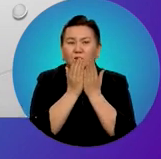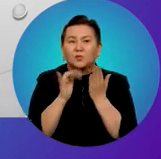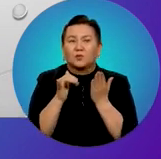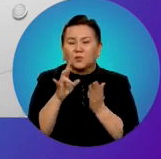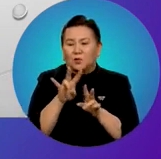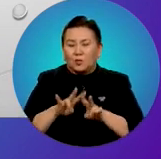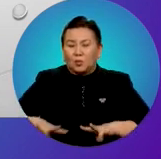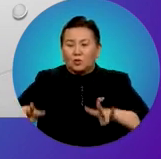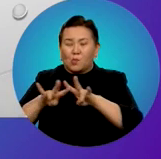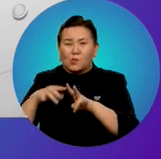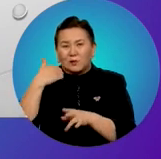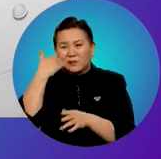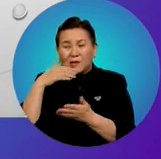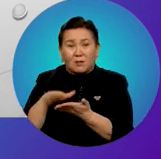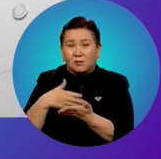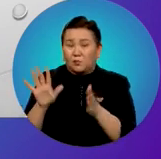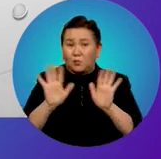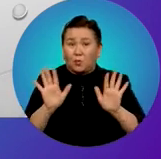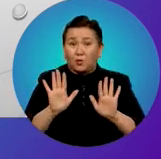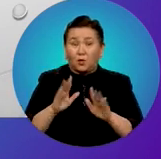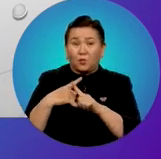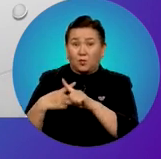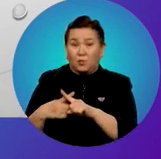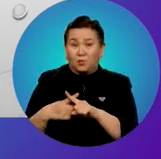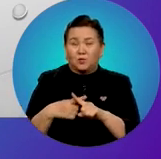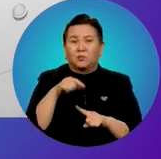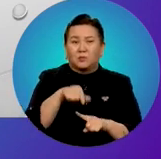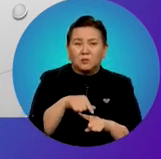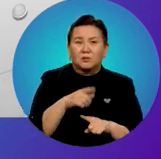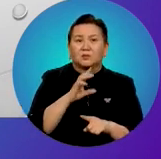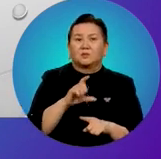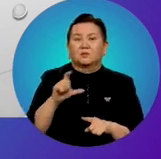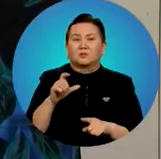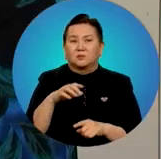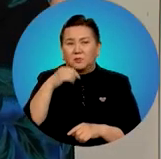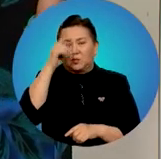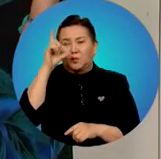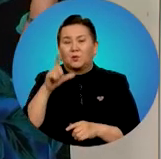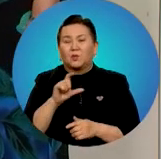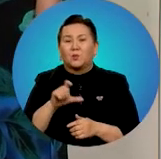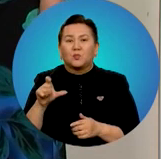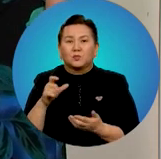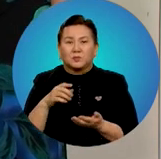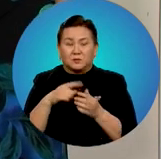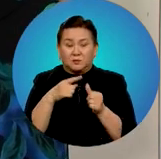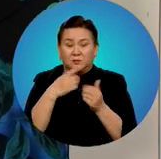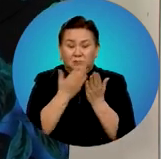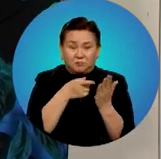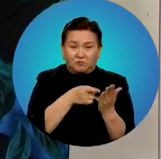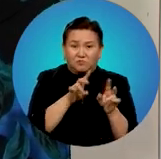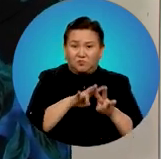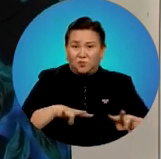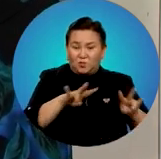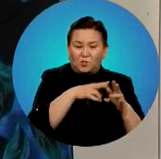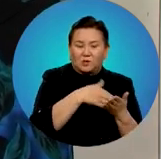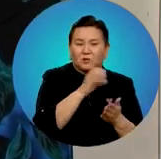гэхээр нуурыг бохирдуулж болохгүй юм байна. Хэрвээ энд бохирдуулах юм бол их муу үр дүнд хүргэдэг юм байна гэдгийг ойлгоно. Тэр үднээс бичсэн учраас энэ эсээг бол